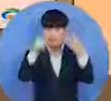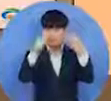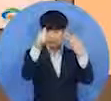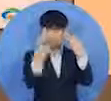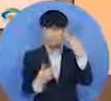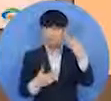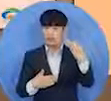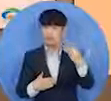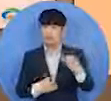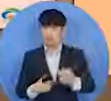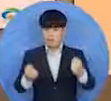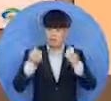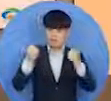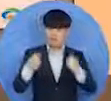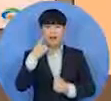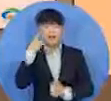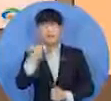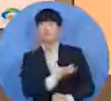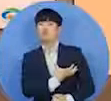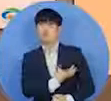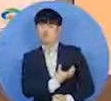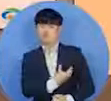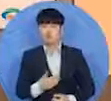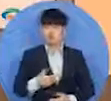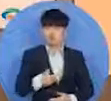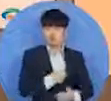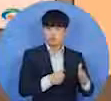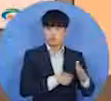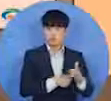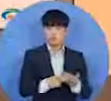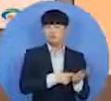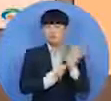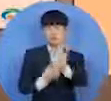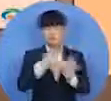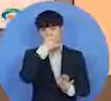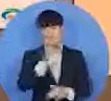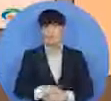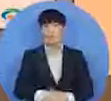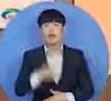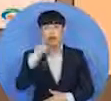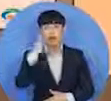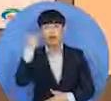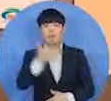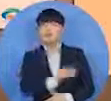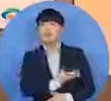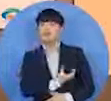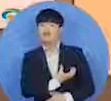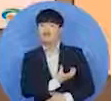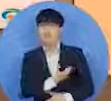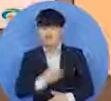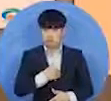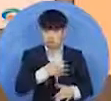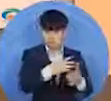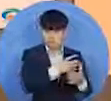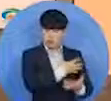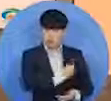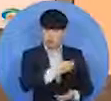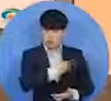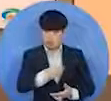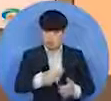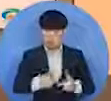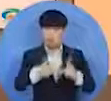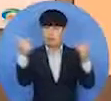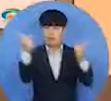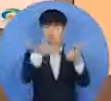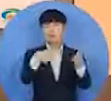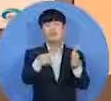오는 20일 제13회 건강한 모유수유화 선발대회를 개최합니다. 이번 행사는 엄마 젖 먹이기